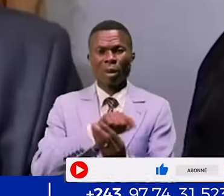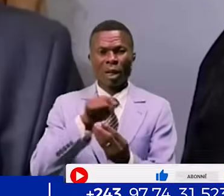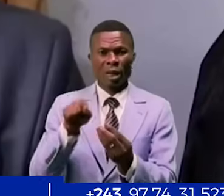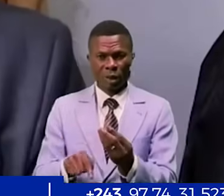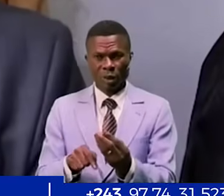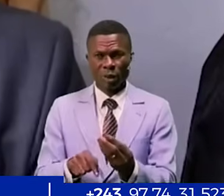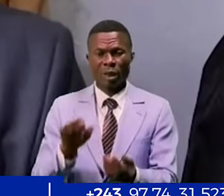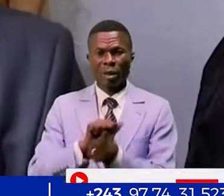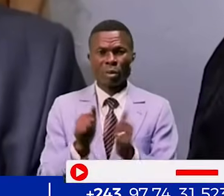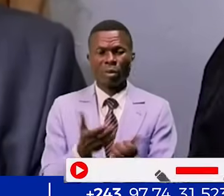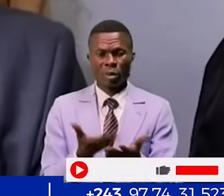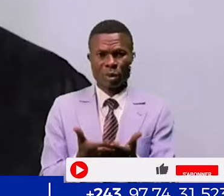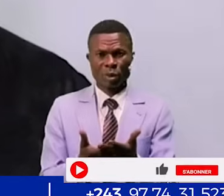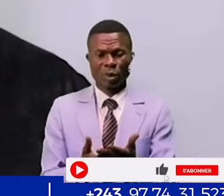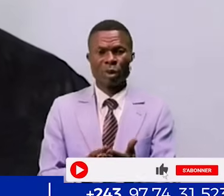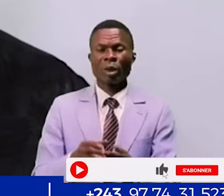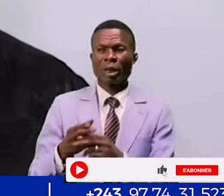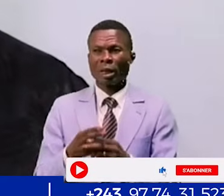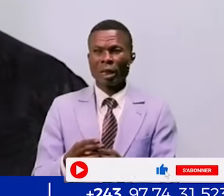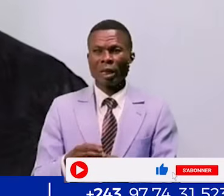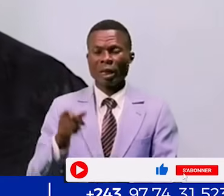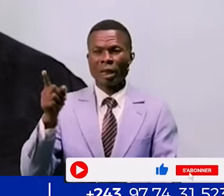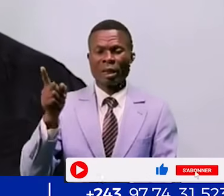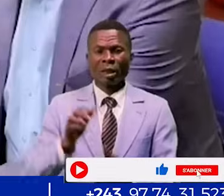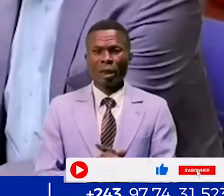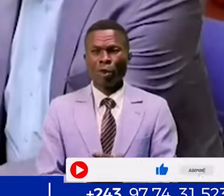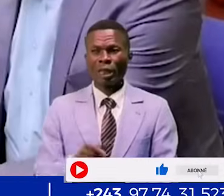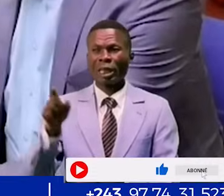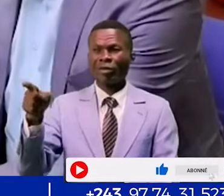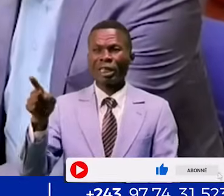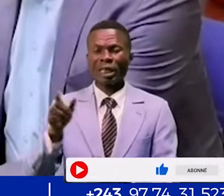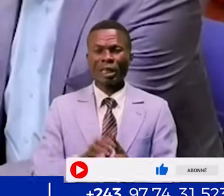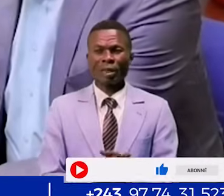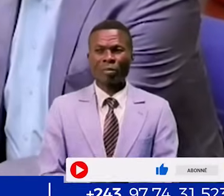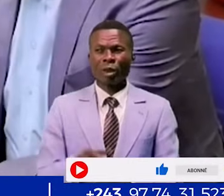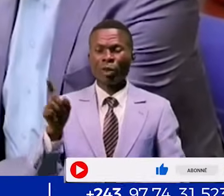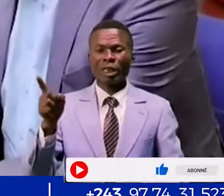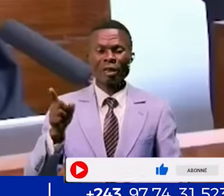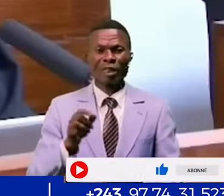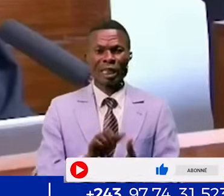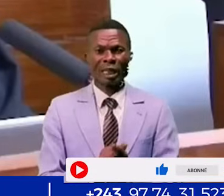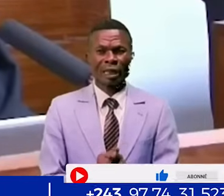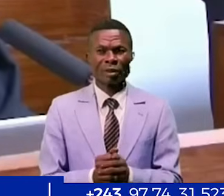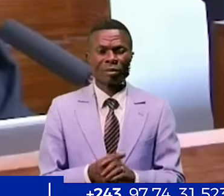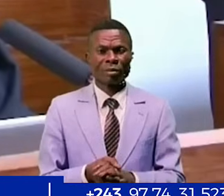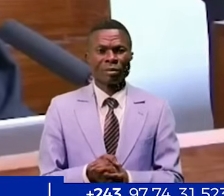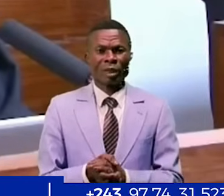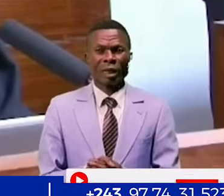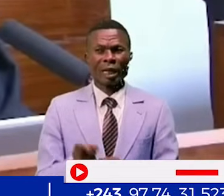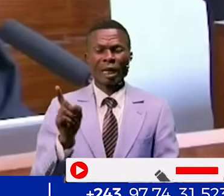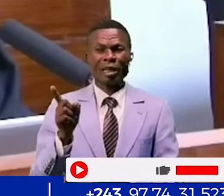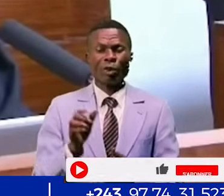à cette institution supérieure de contrôle des finances publiques. Après instruction en audience publique du 7 juin